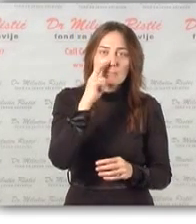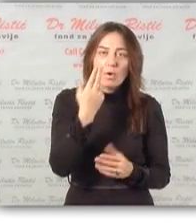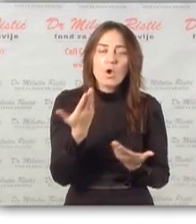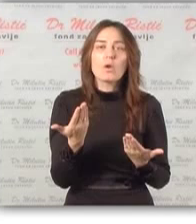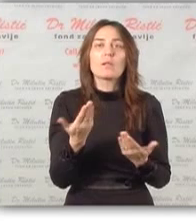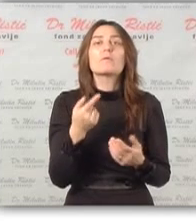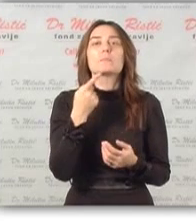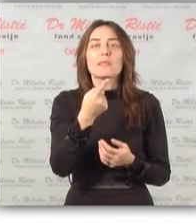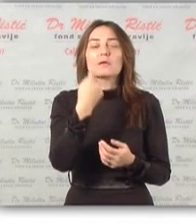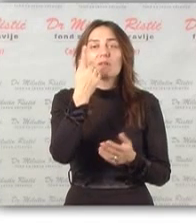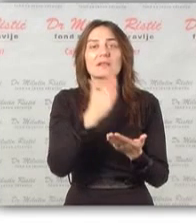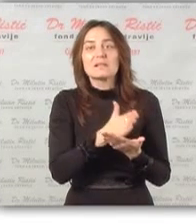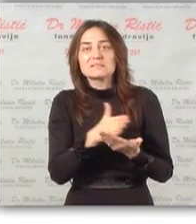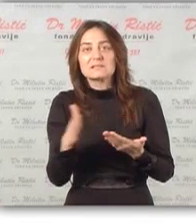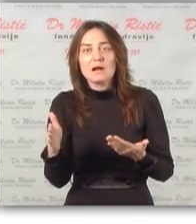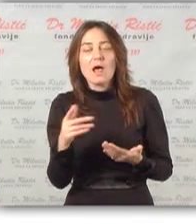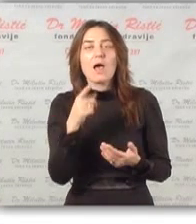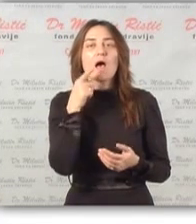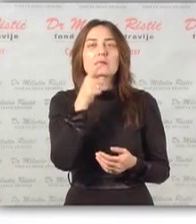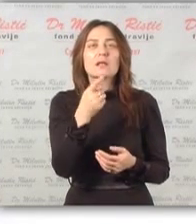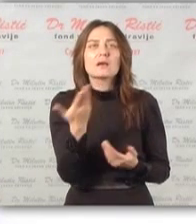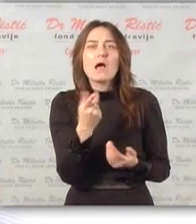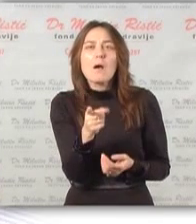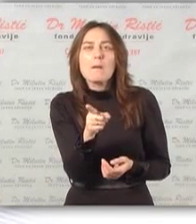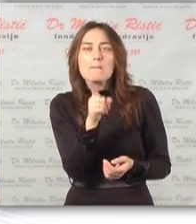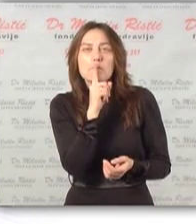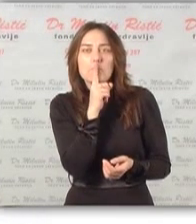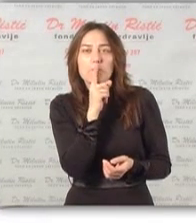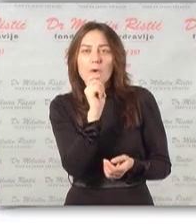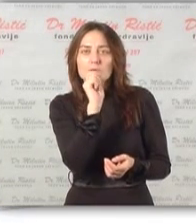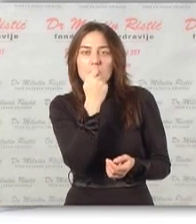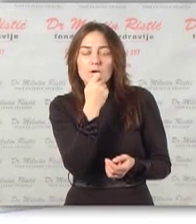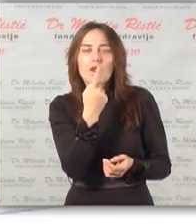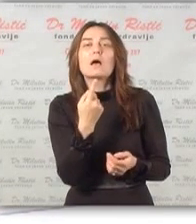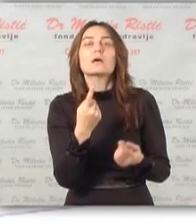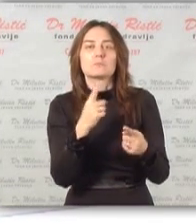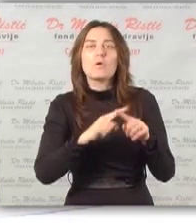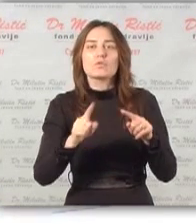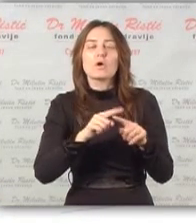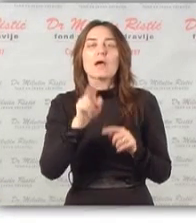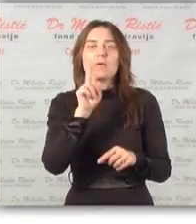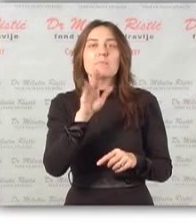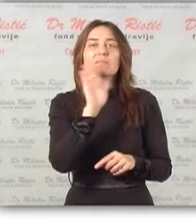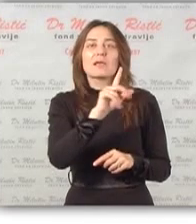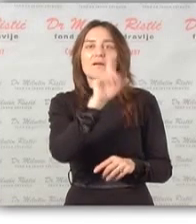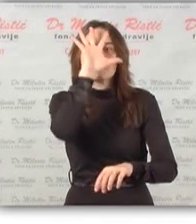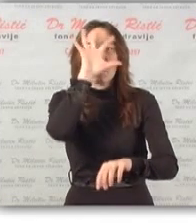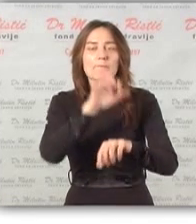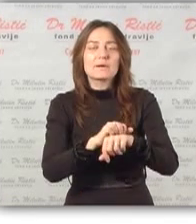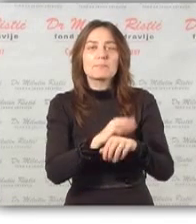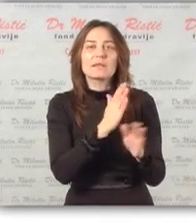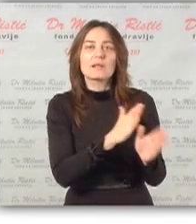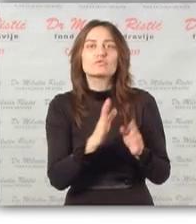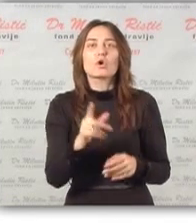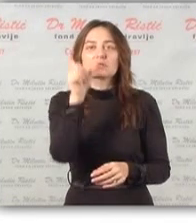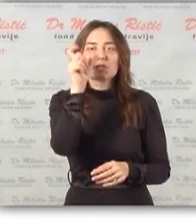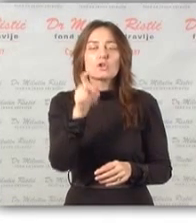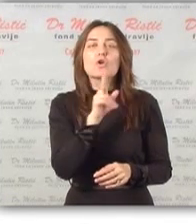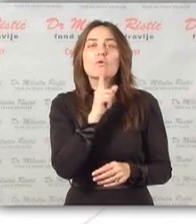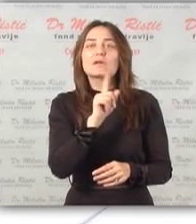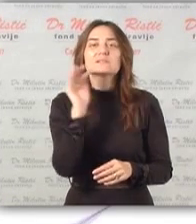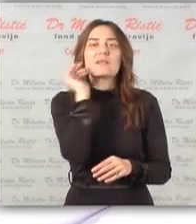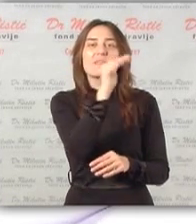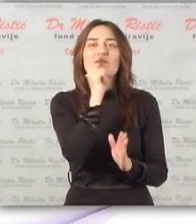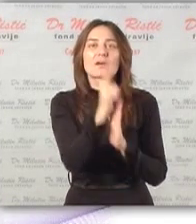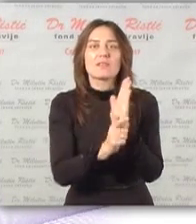nemamo bolove, tako da je s jedne strane i podmukla i zato i ima takav, da kažem, neprimetan tok za one koji